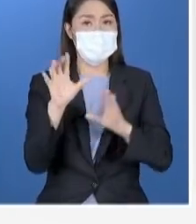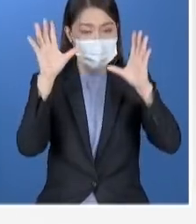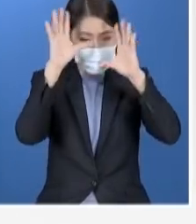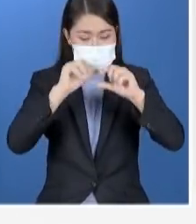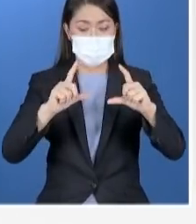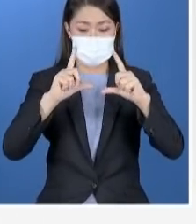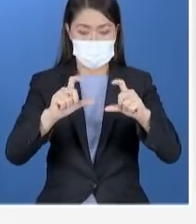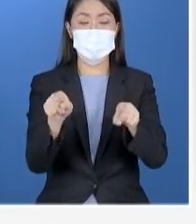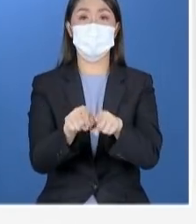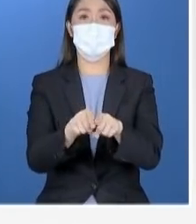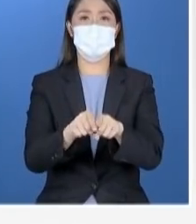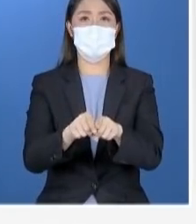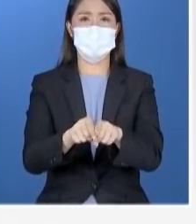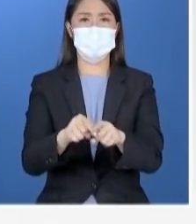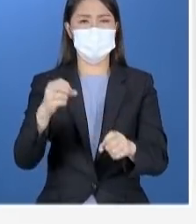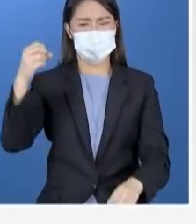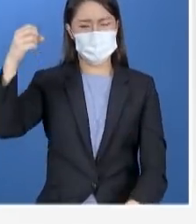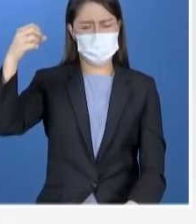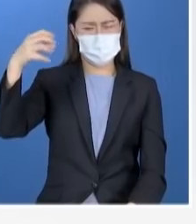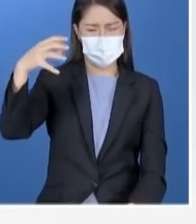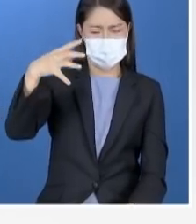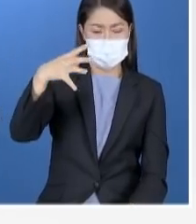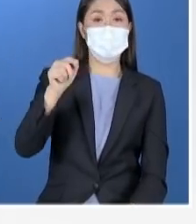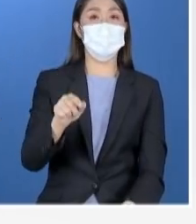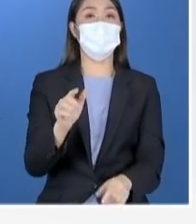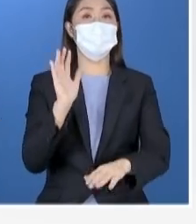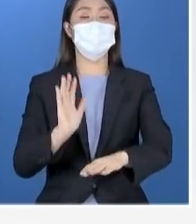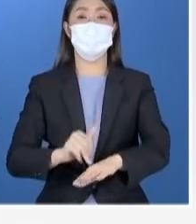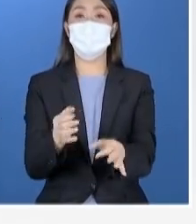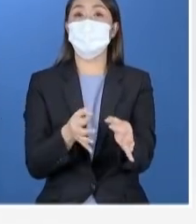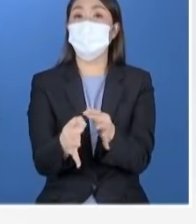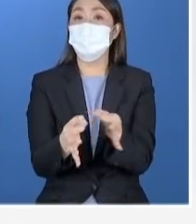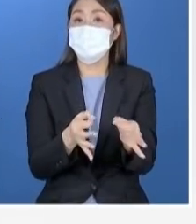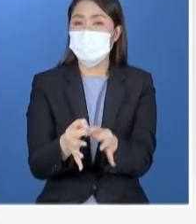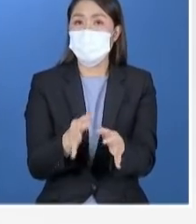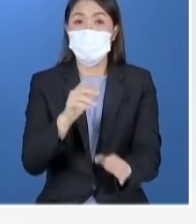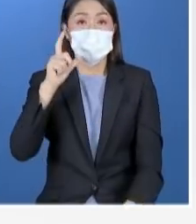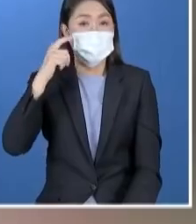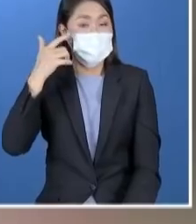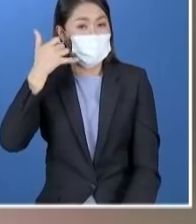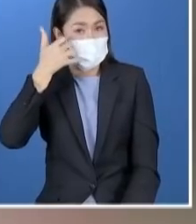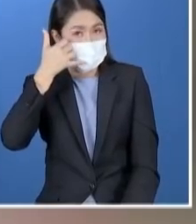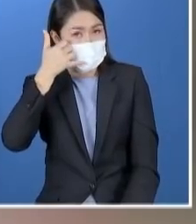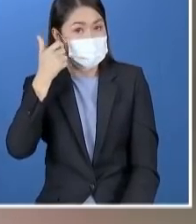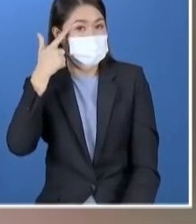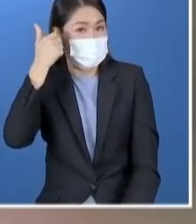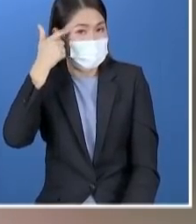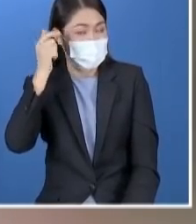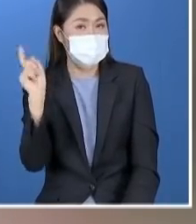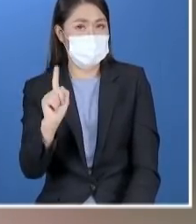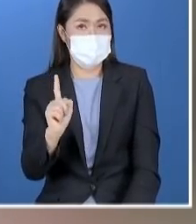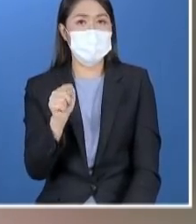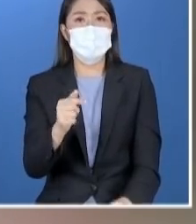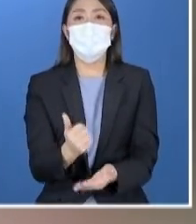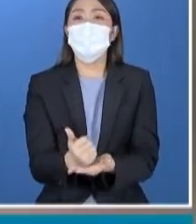างคืนเหมือนกันนะดูนะฮะสว่างโล่งเหมือนกันนี่คือคนที่เป็นผู้เชี่ยวชาญพยายามจะอธิบายว่ายิ่งโทรศัพท์มือถือมันฉลาดเท่าไหร่เนี่ย